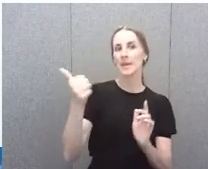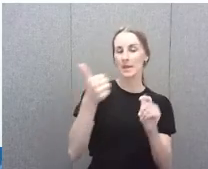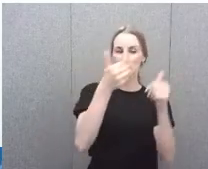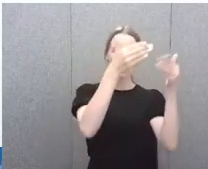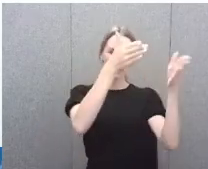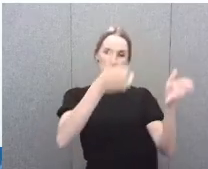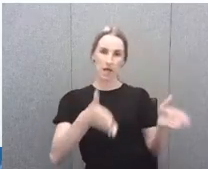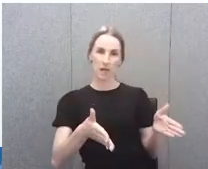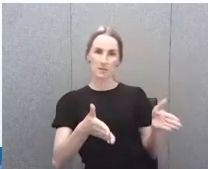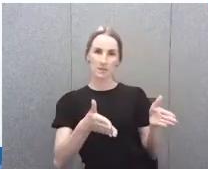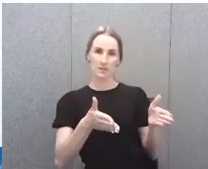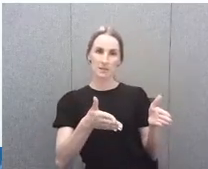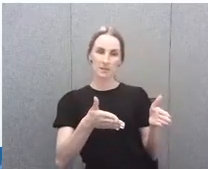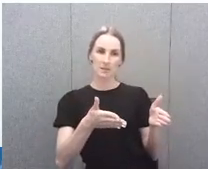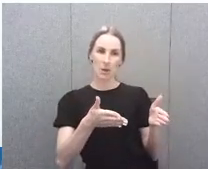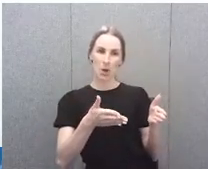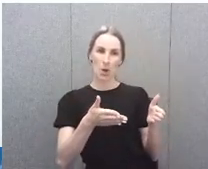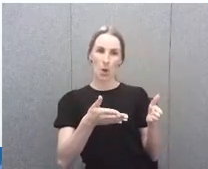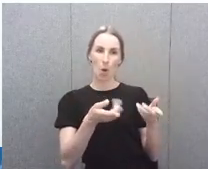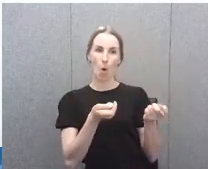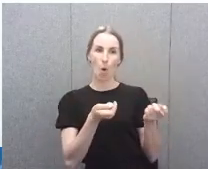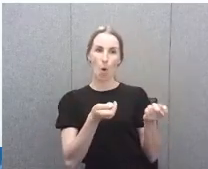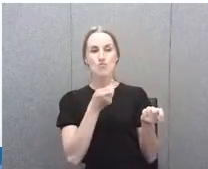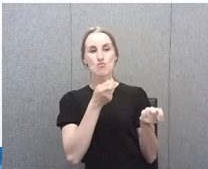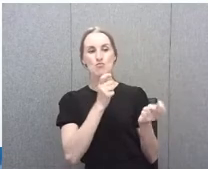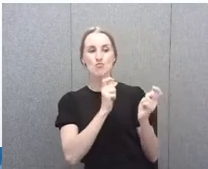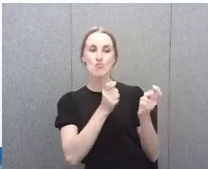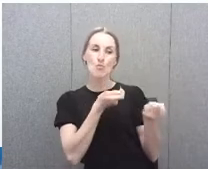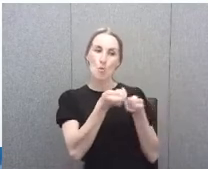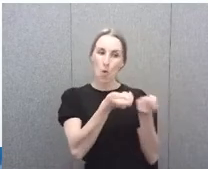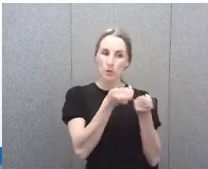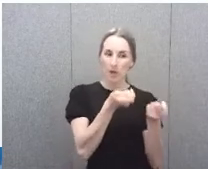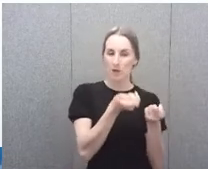честь модерировать первую сессию нашего мероприятия.